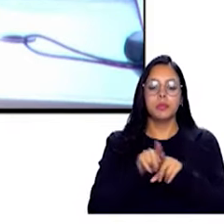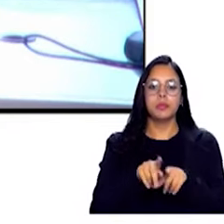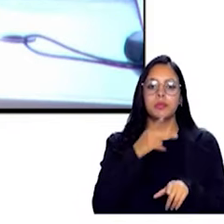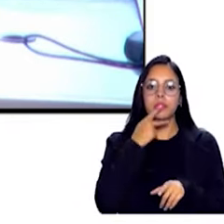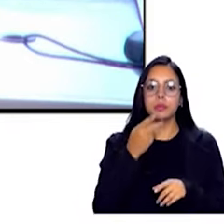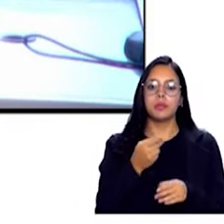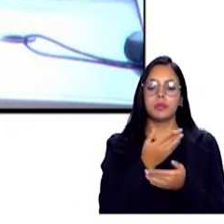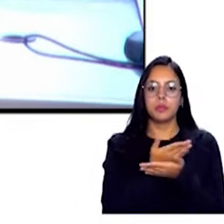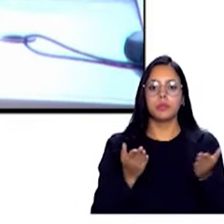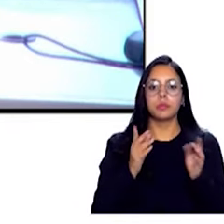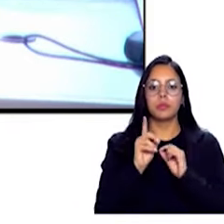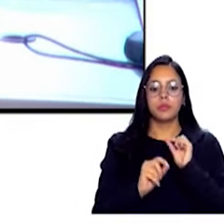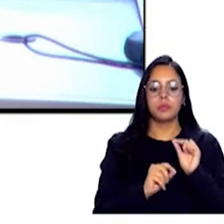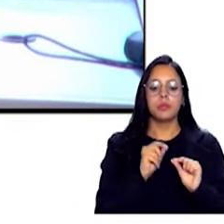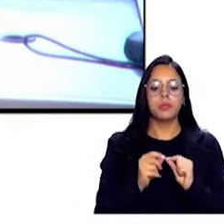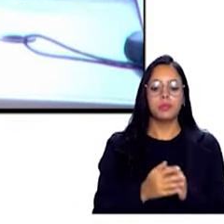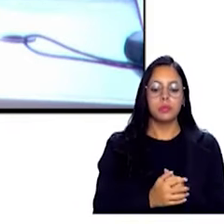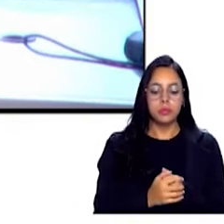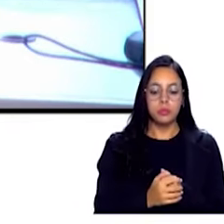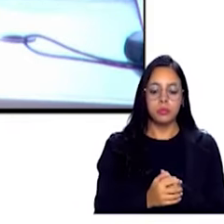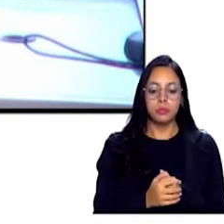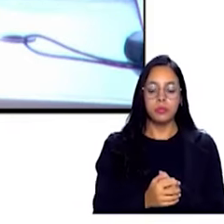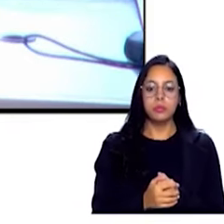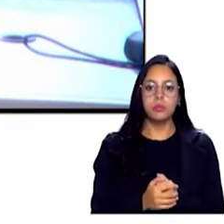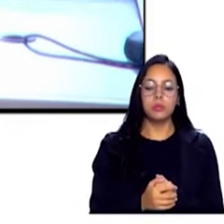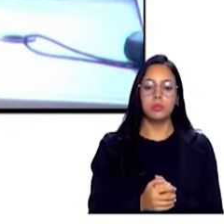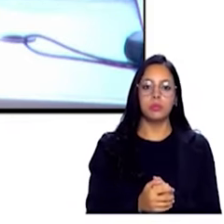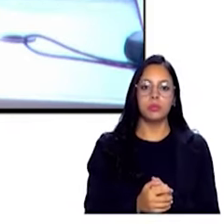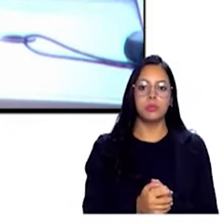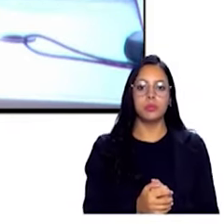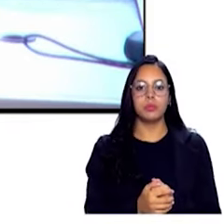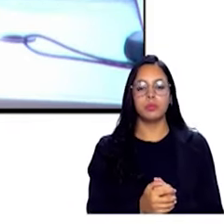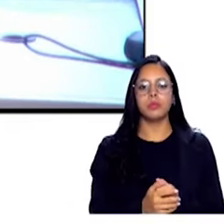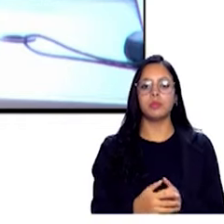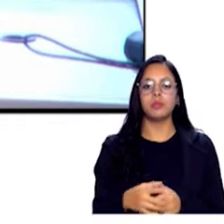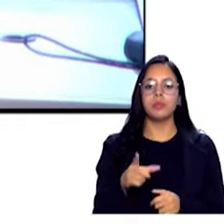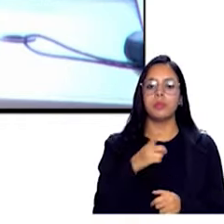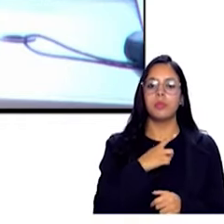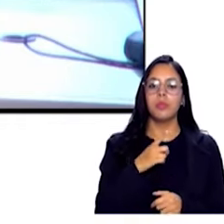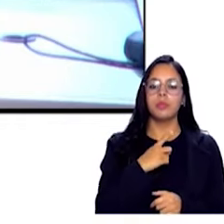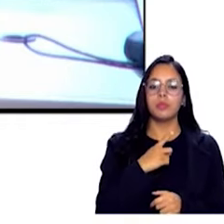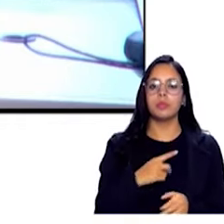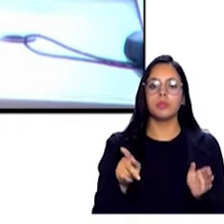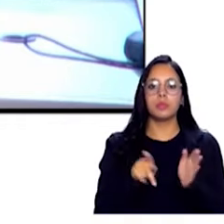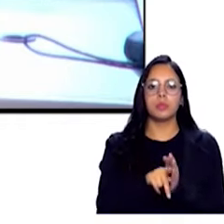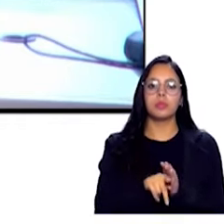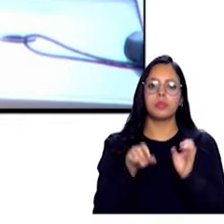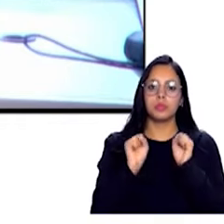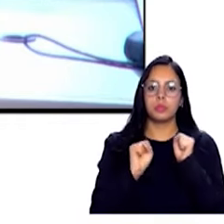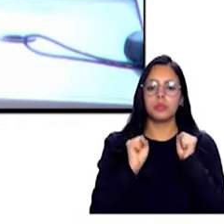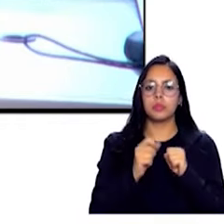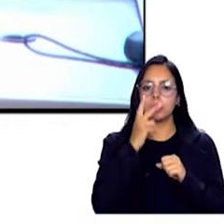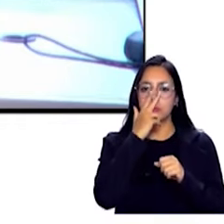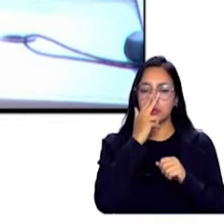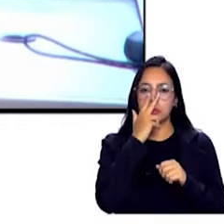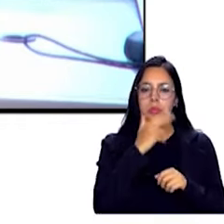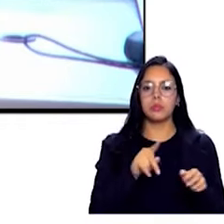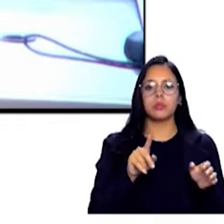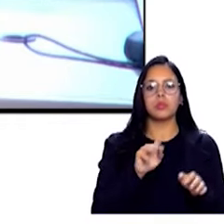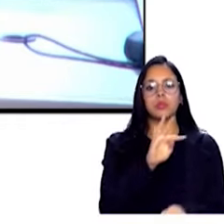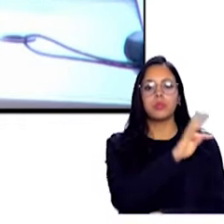qu'en réalité derri cette question qui peut para être technique celle Du filtrage des recours devant la cour de